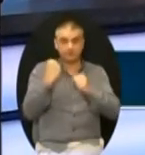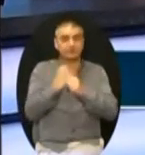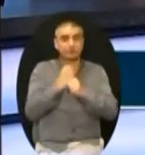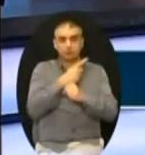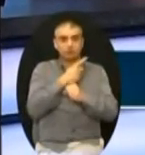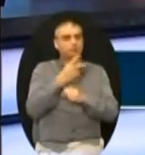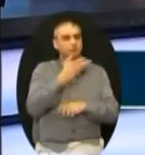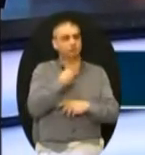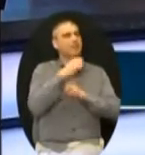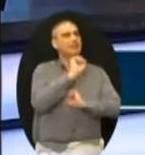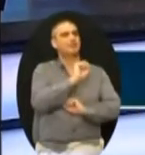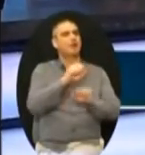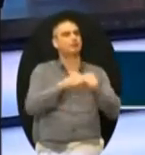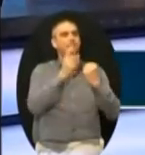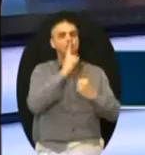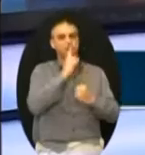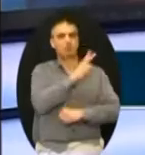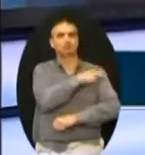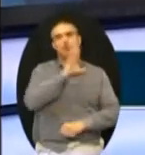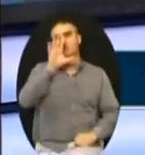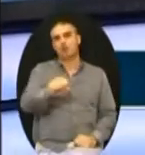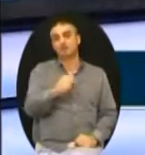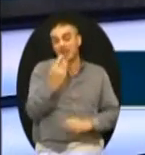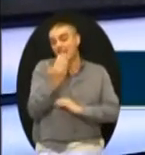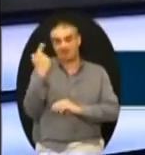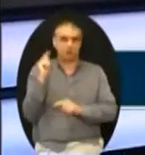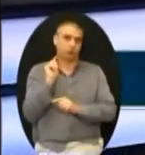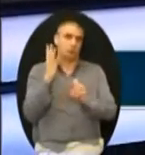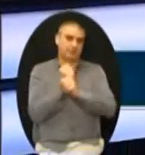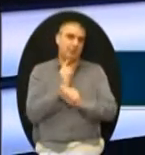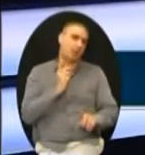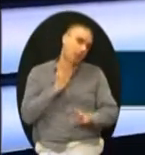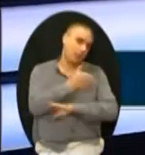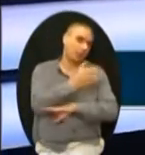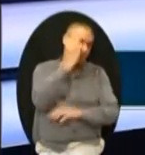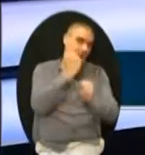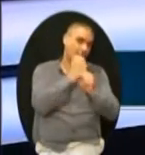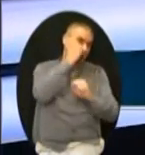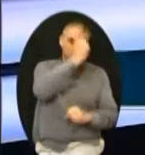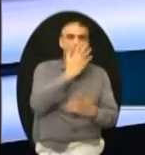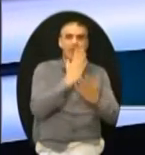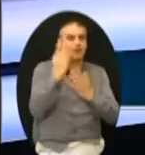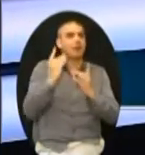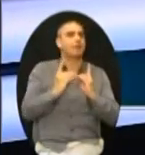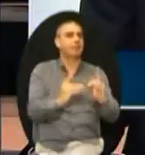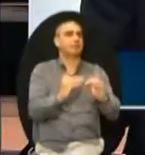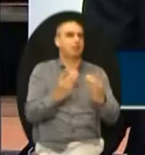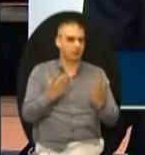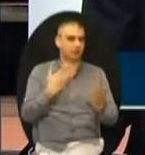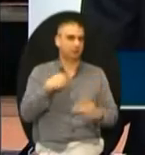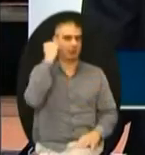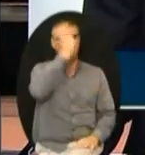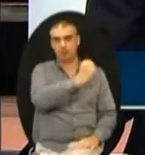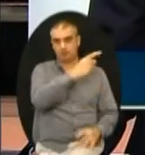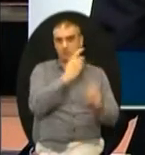שנערכה בתמיכה בשוברים שתיקה, המשטרה עצרה את האדם הזה לפני שהוא הצליח להתנקש, אבל הוא כבר היה בדרכו